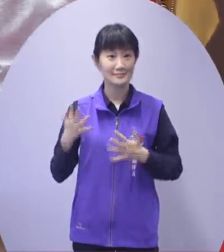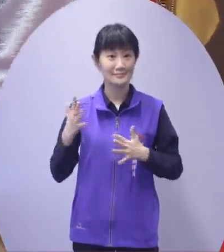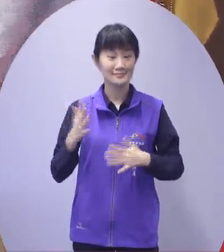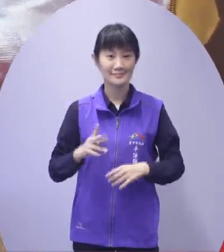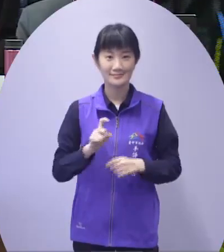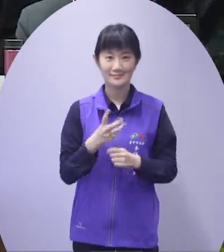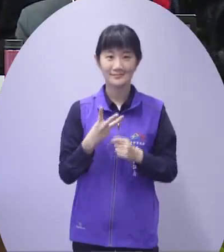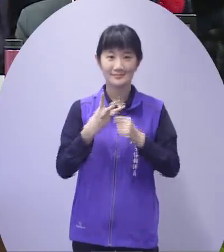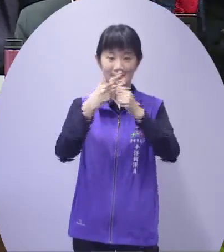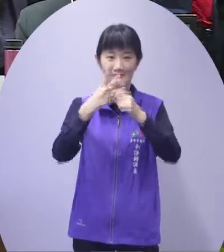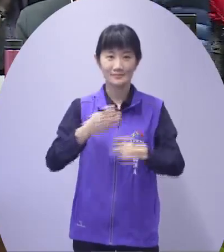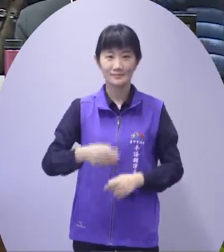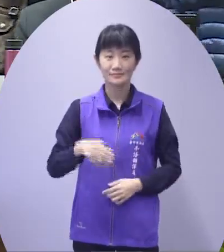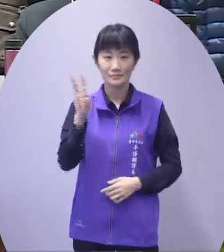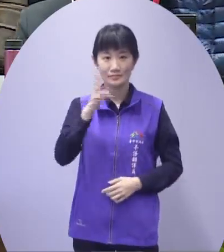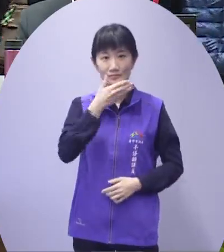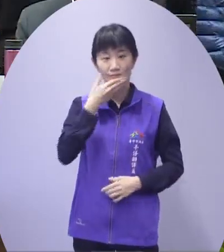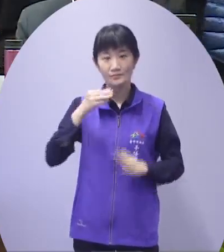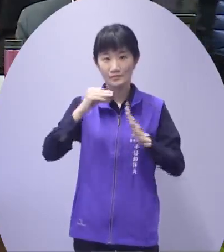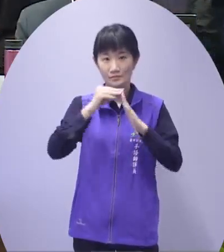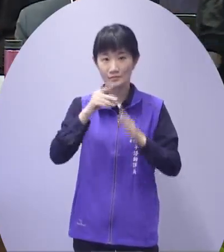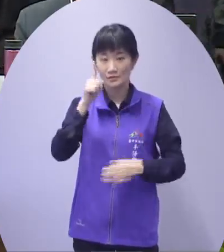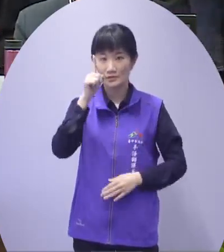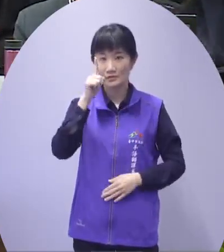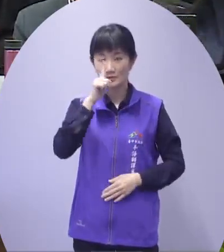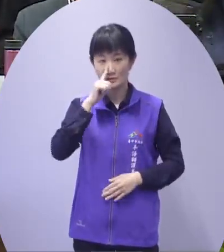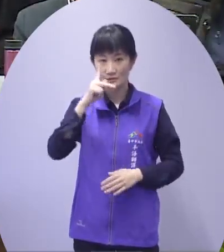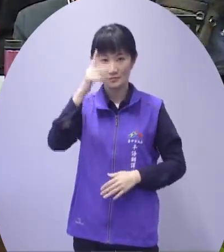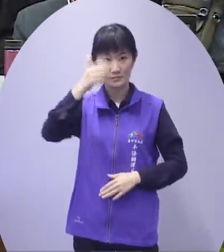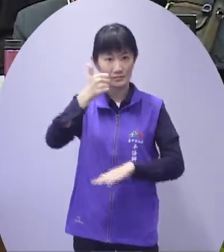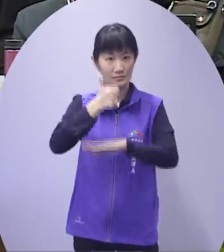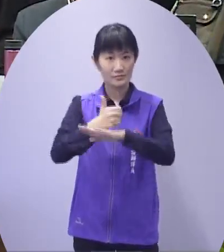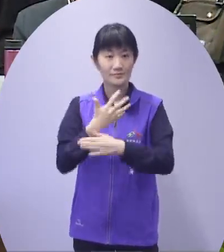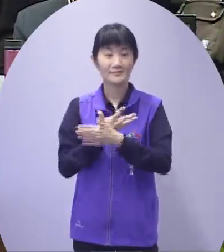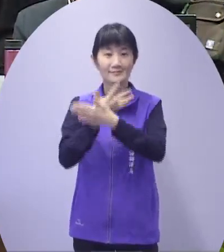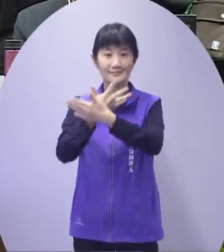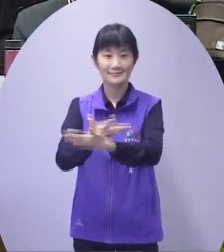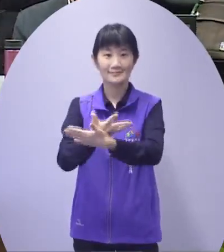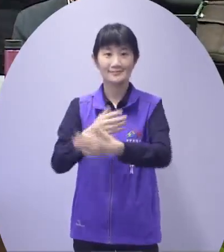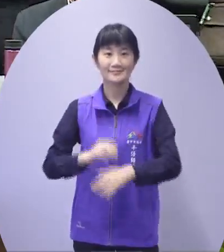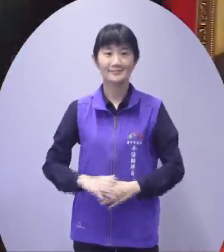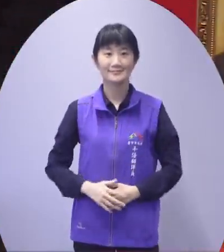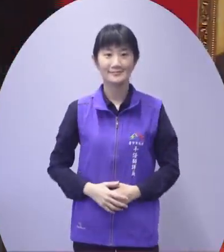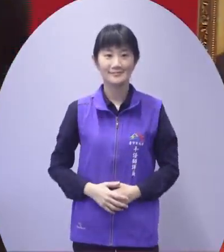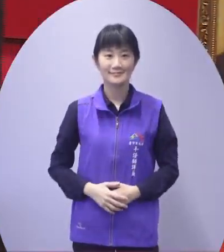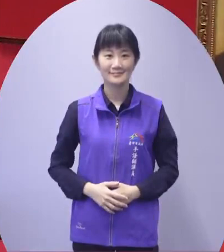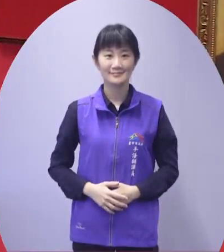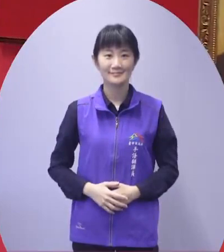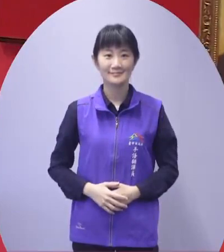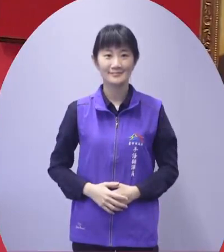第十三位，水利局陈世玉科长，请上台授奖。